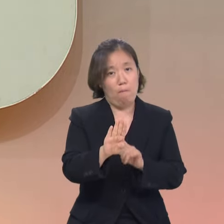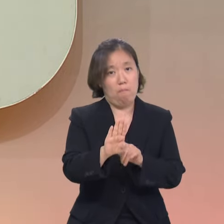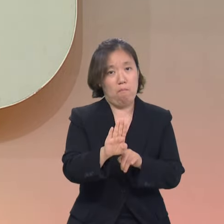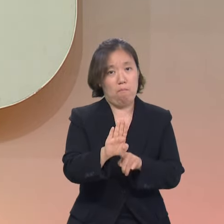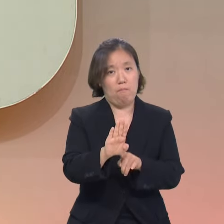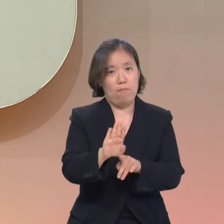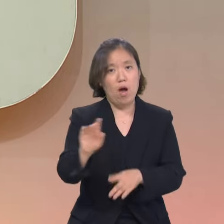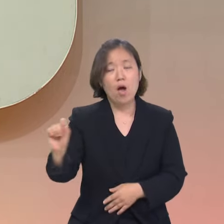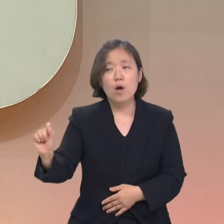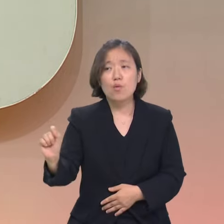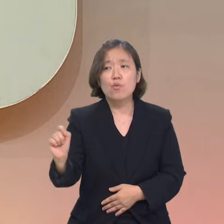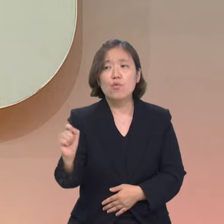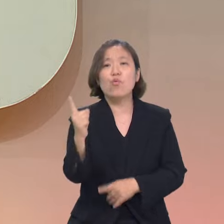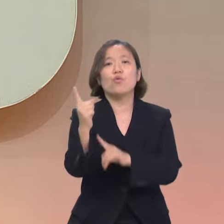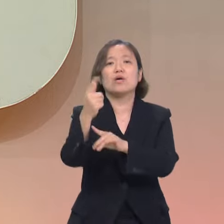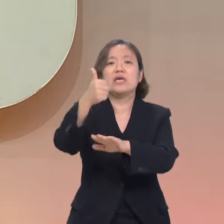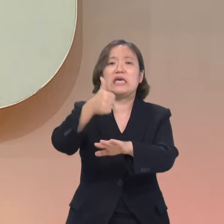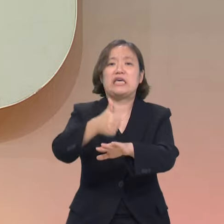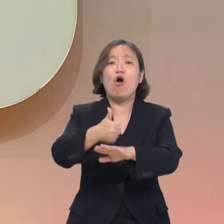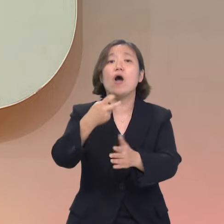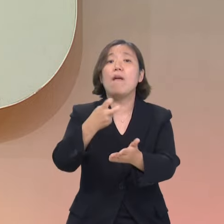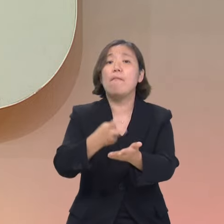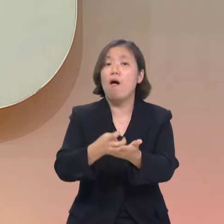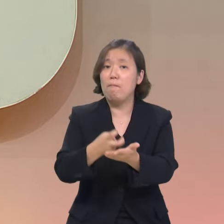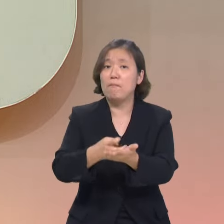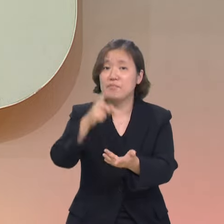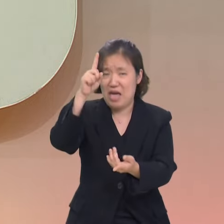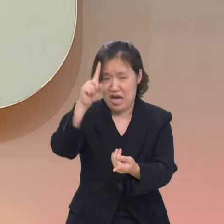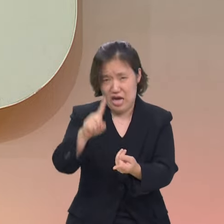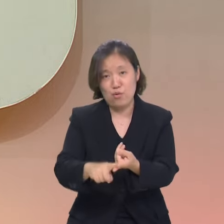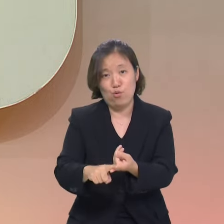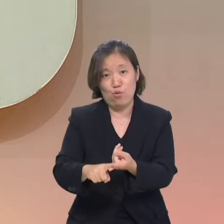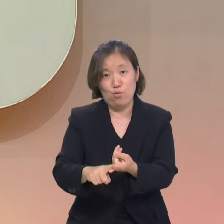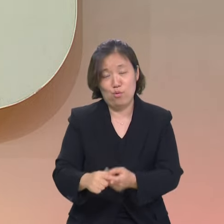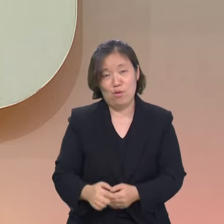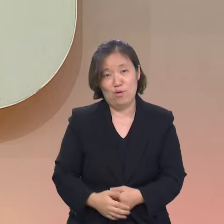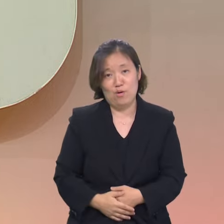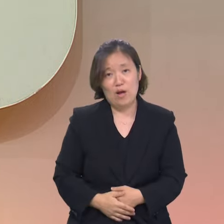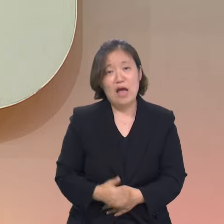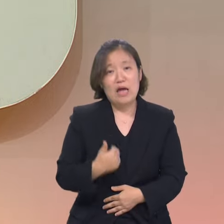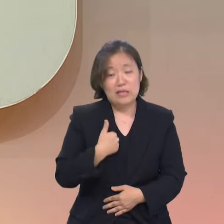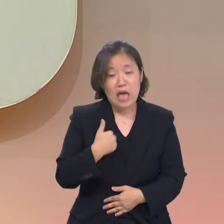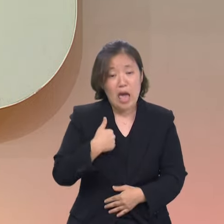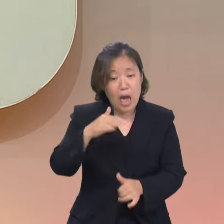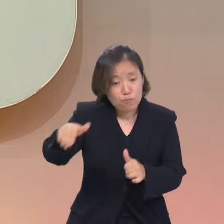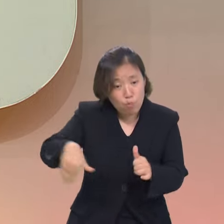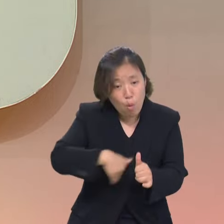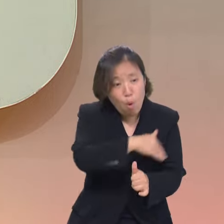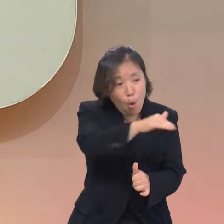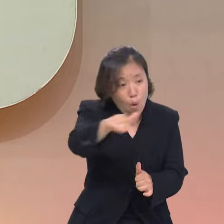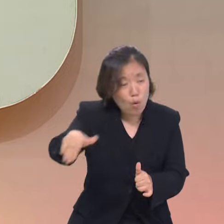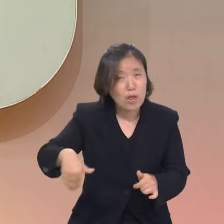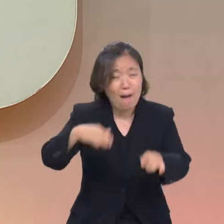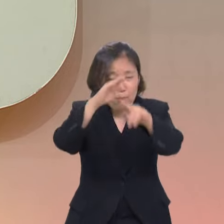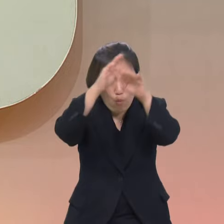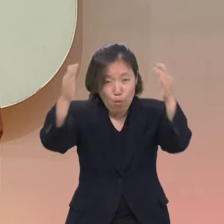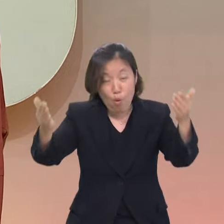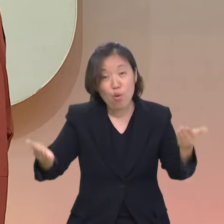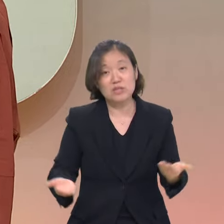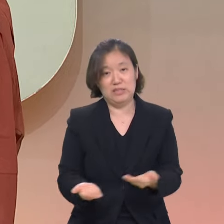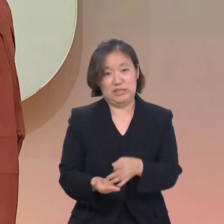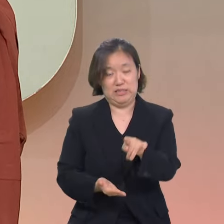불교는 한마디로 인연법이에요 우리 앞에 펼쳐진이 모든 현상들 우리 앞에 펼쳐진이 모든